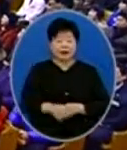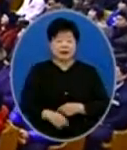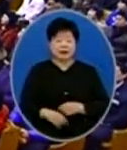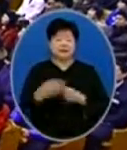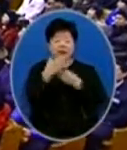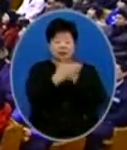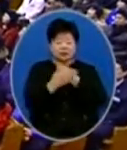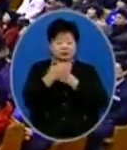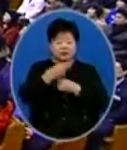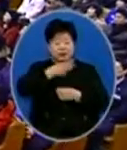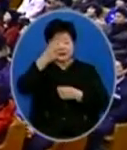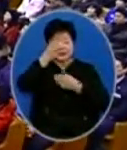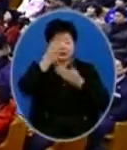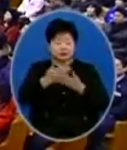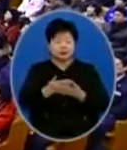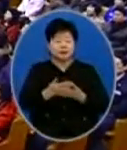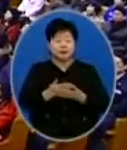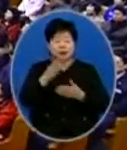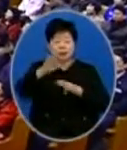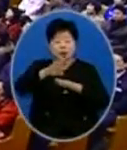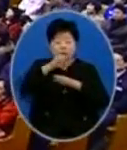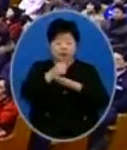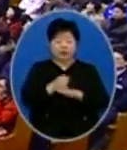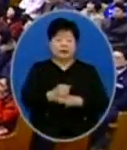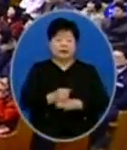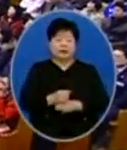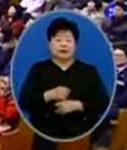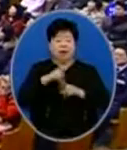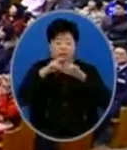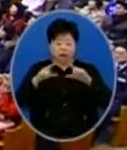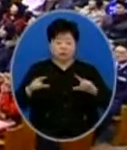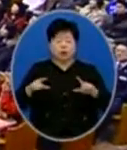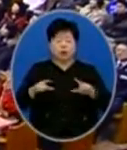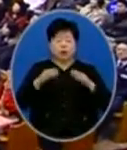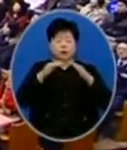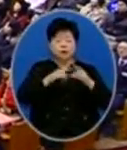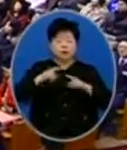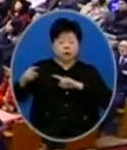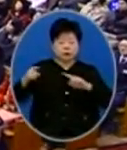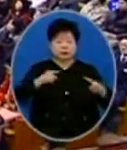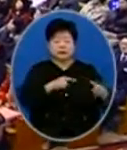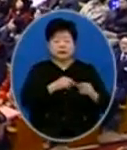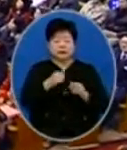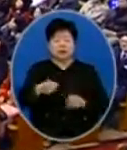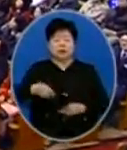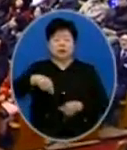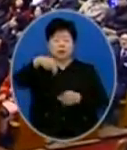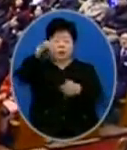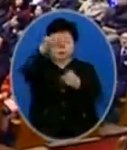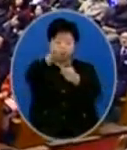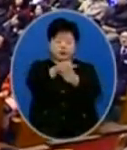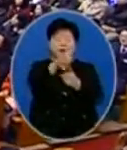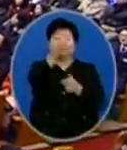은총과 지혜를 주님의 바로가 그를 애굽과 자기 온 집에 통치자로 세웠느니라